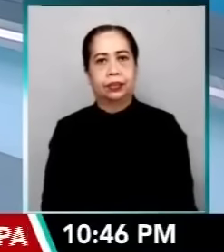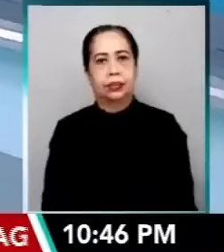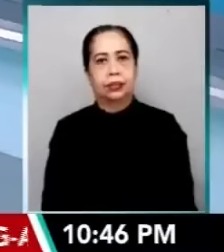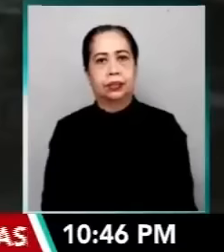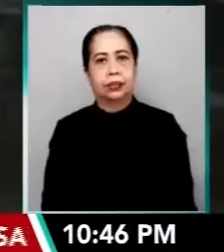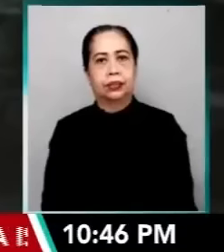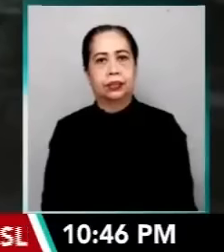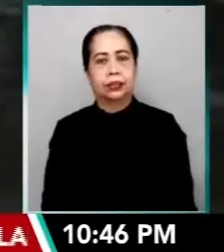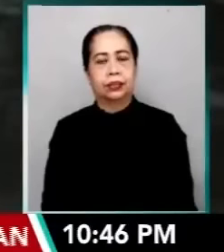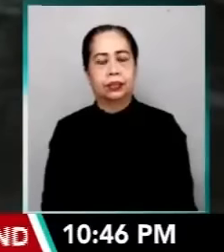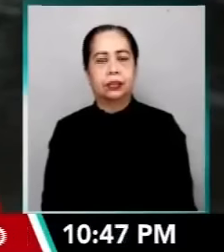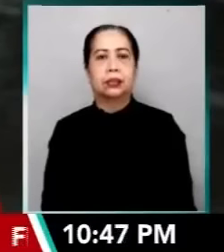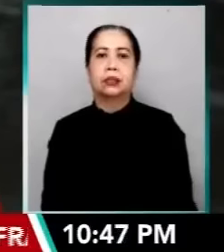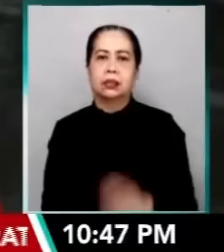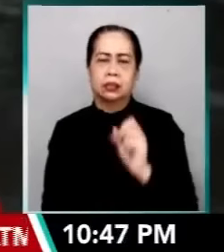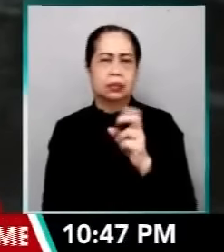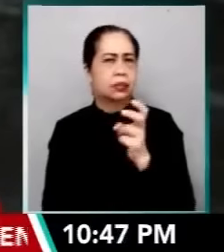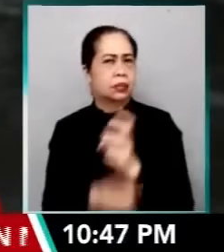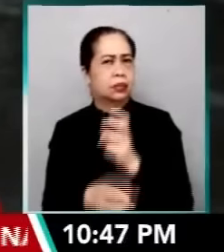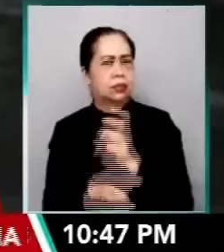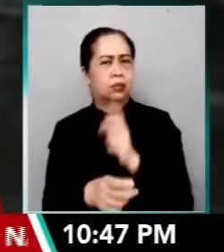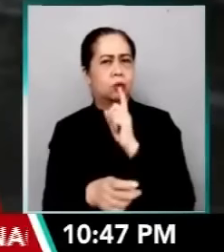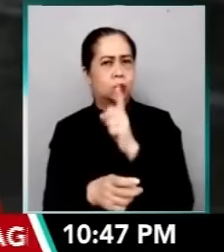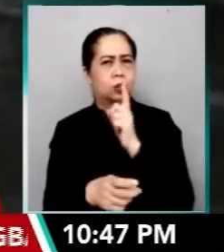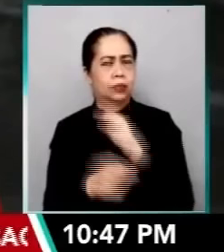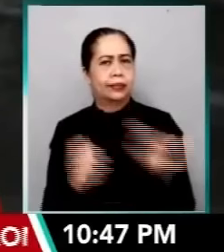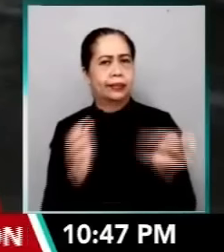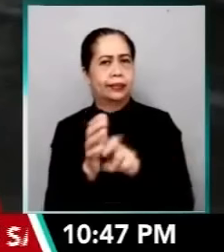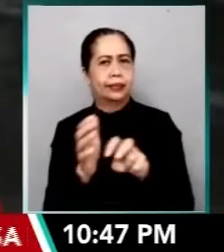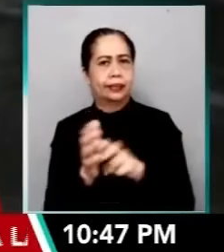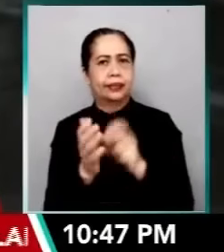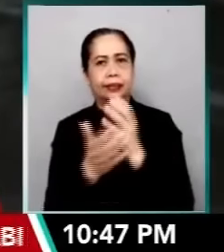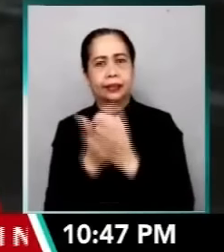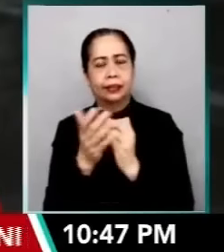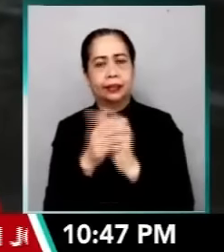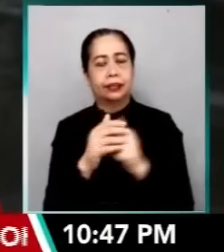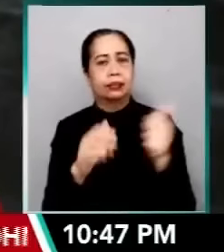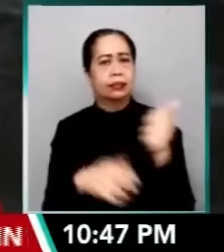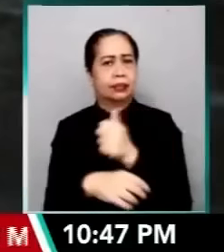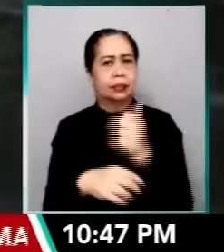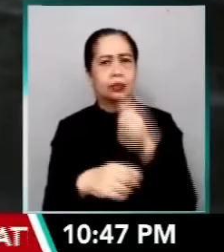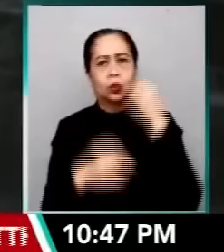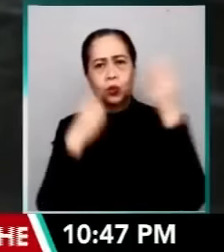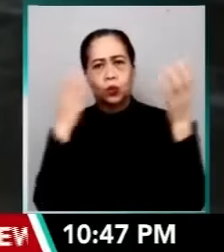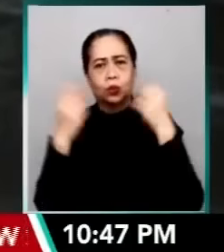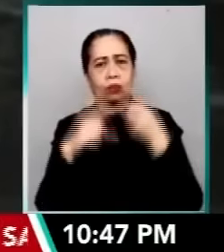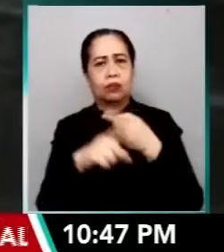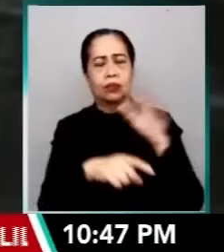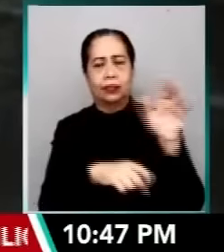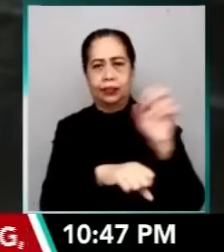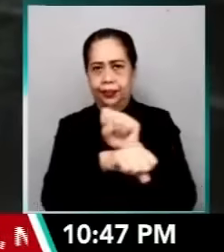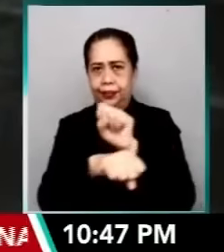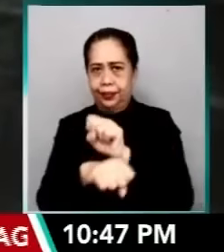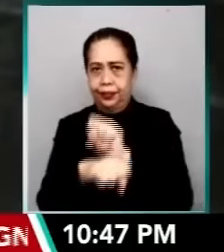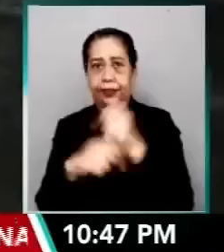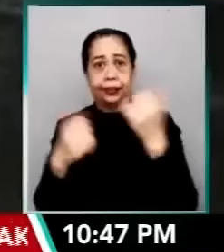Atom, naging pahirapan nga ang pagsakay ng ilang mga commuter na nagsisiuwian mula sa kanilang mga trabaho ngayong gabi.